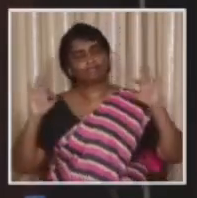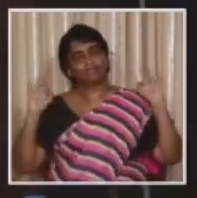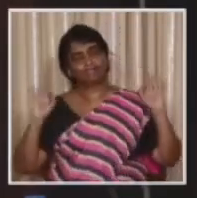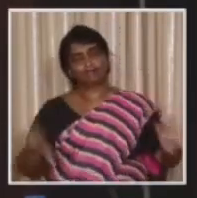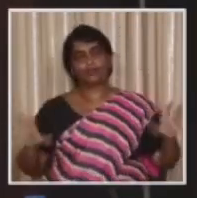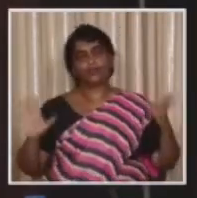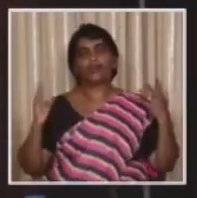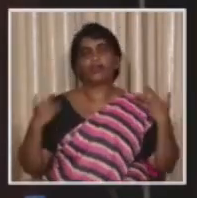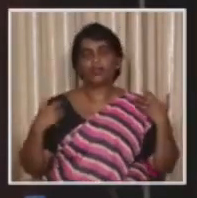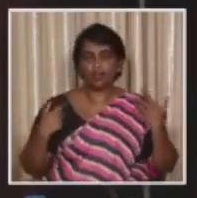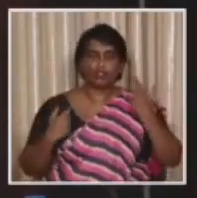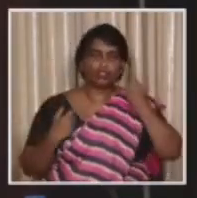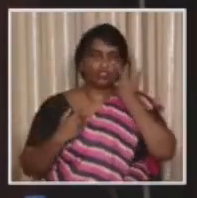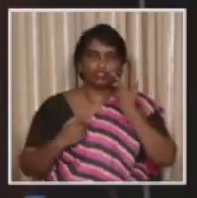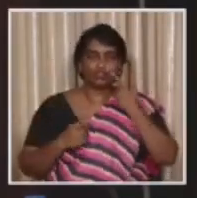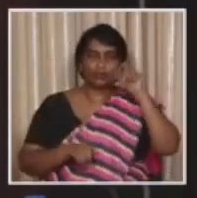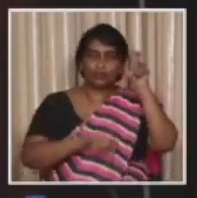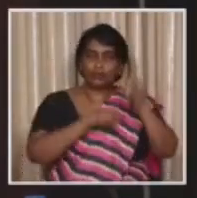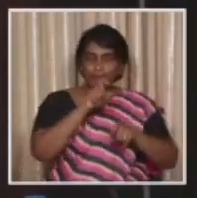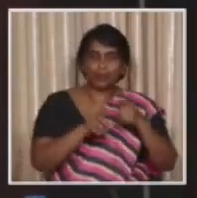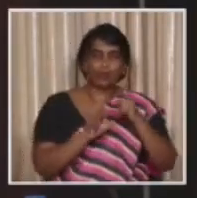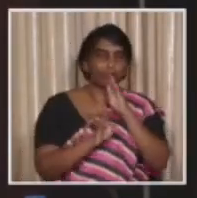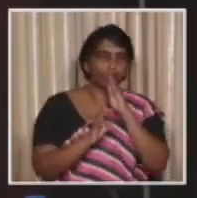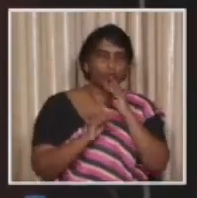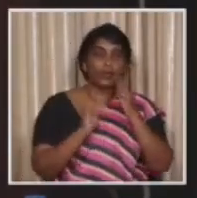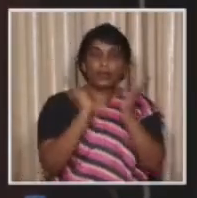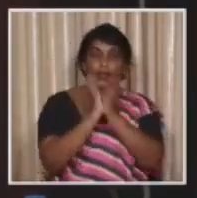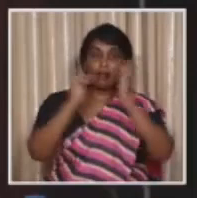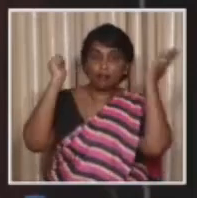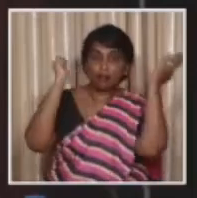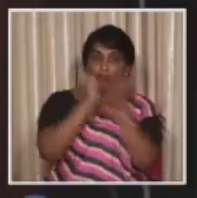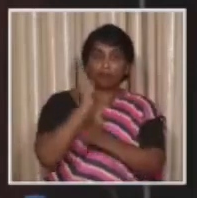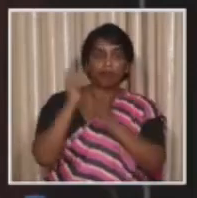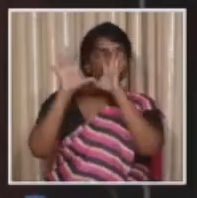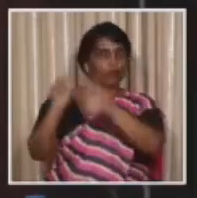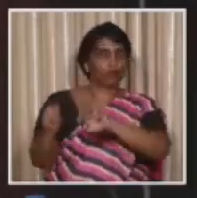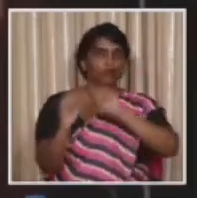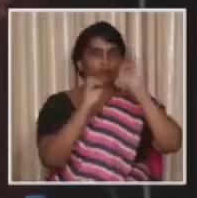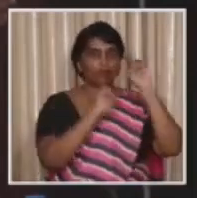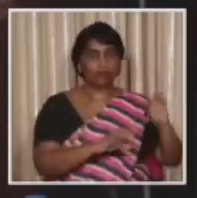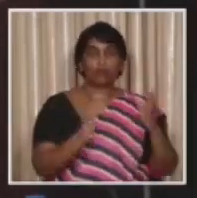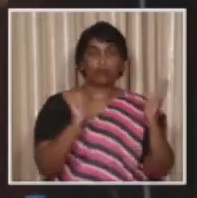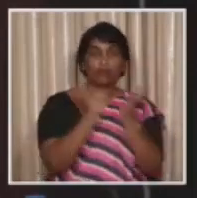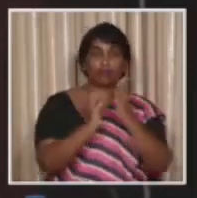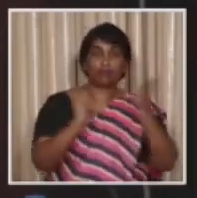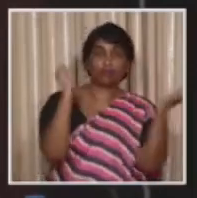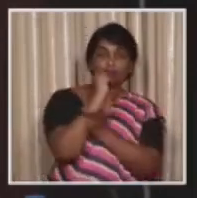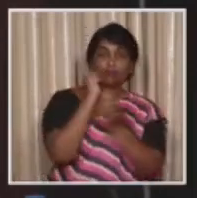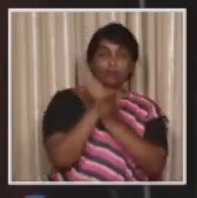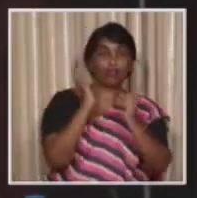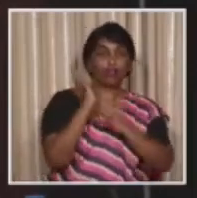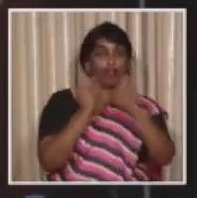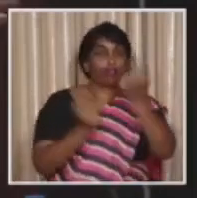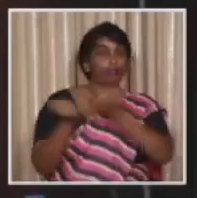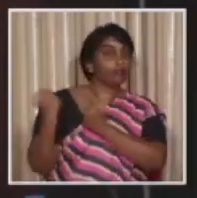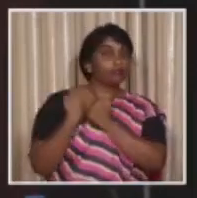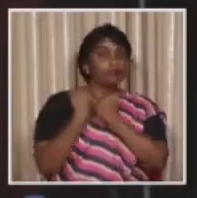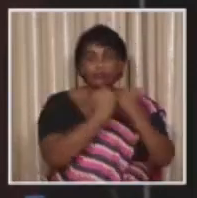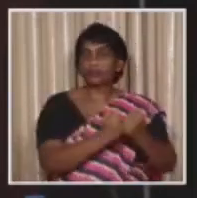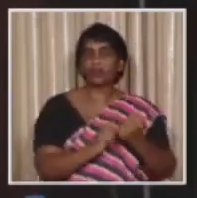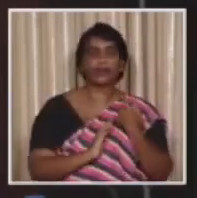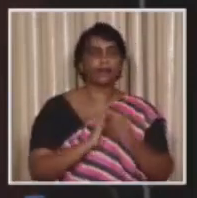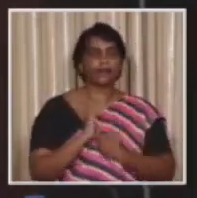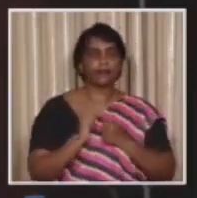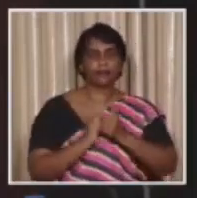පුළුවන් අහිංසක මිනිහෙක් කැලේ ගහක් කැපුවම කුදලගෙන යනවා ගස් ලොරි ගණන් ටොන් ගණන් කපන් යන මිනිහෙකුට තමයි කිසිම